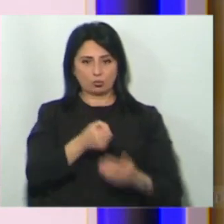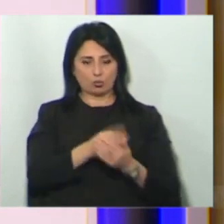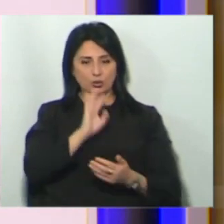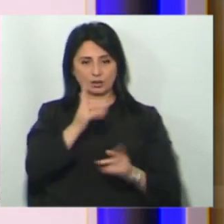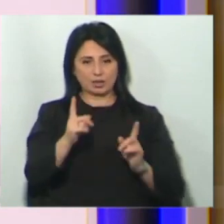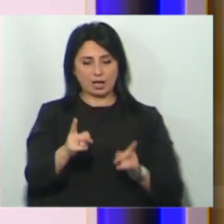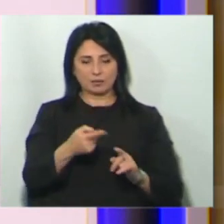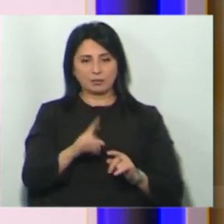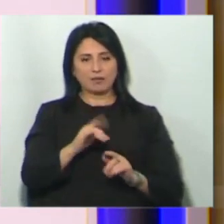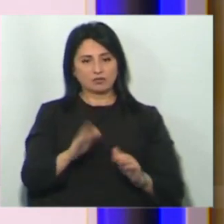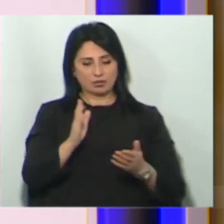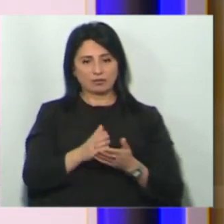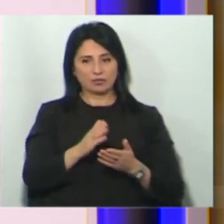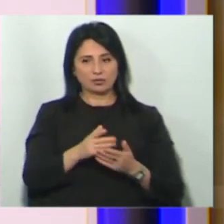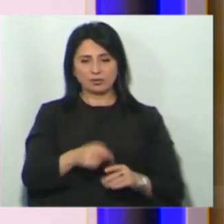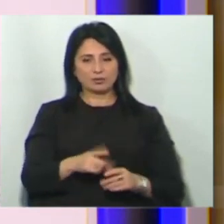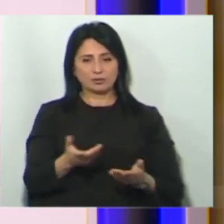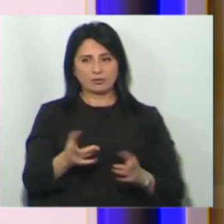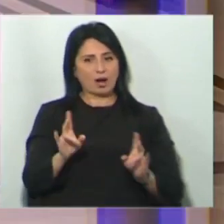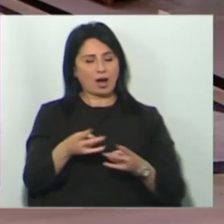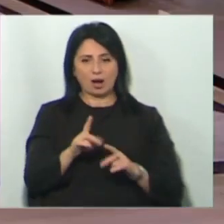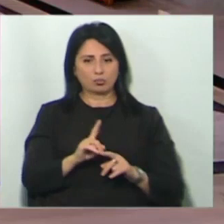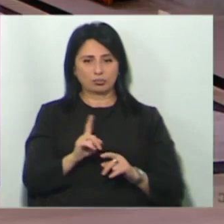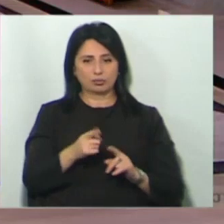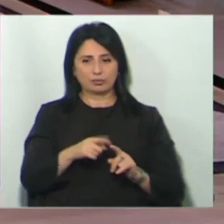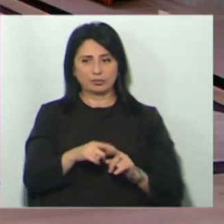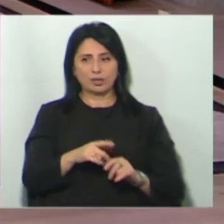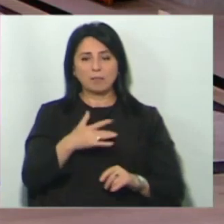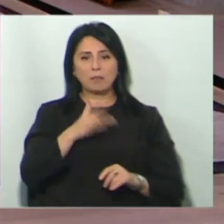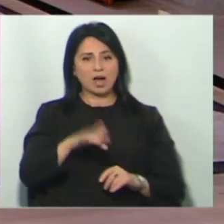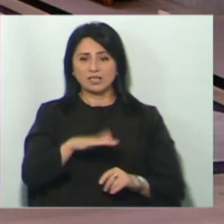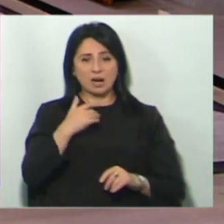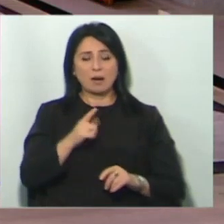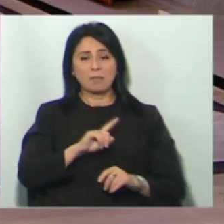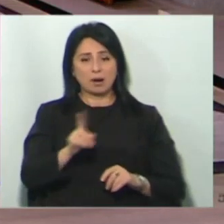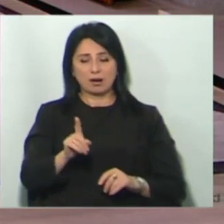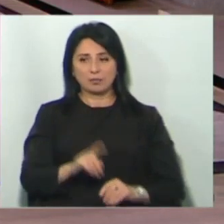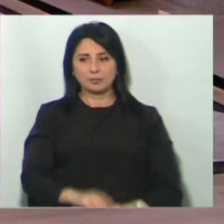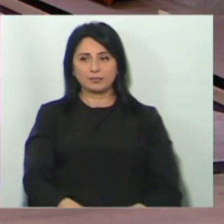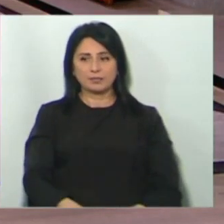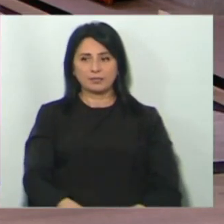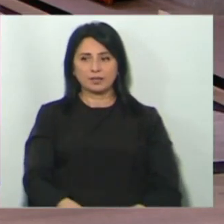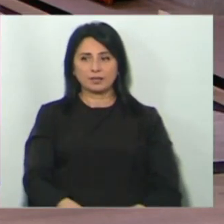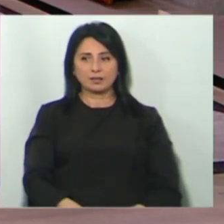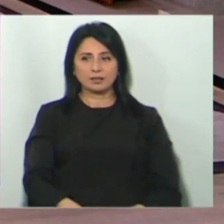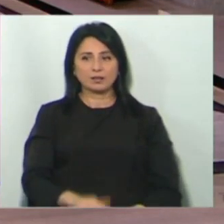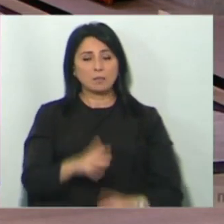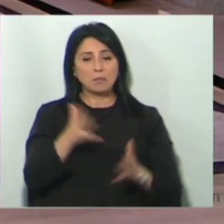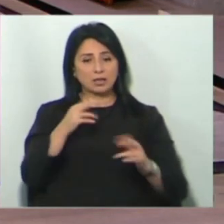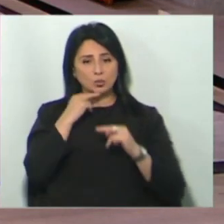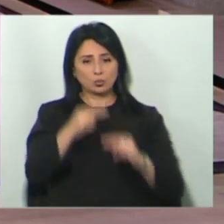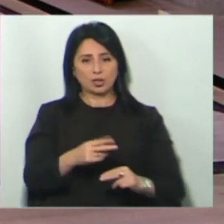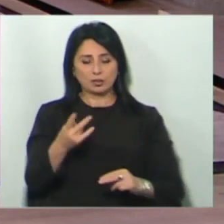ასაკის ბავშვები. ეს არის არ მინდა ხა ძალიან ისეთი მკაცრი იყო, მაგრამ ოღონდ ლოგიკაც უფრო მეტი